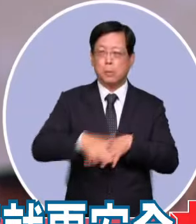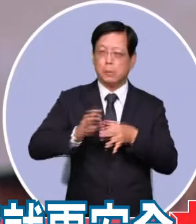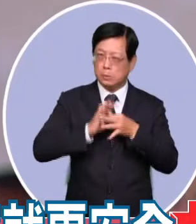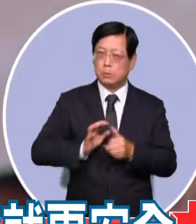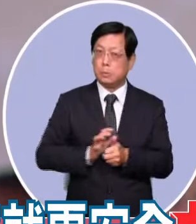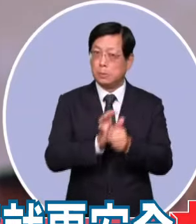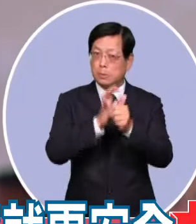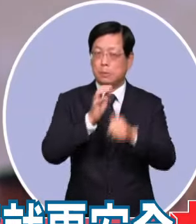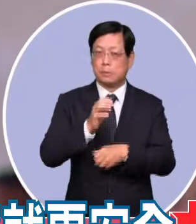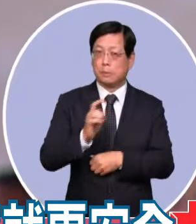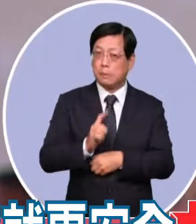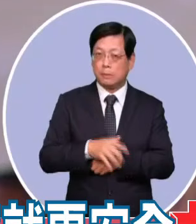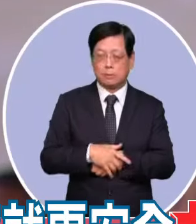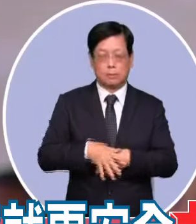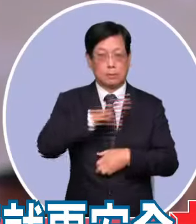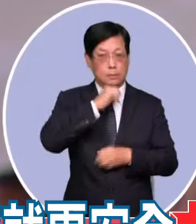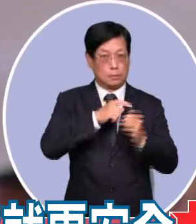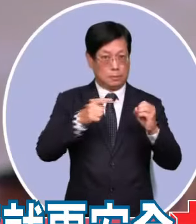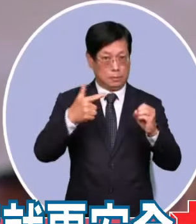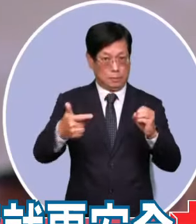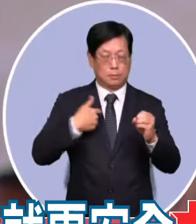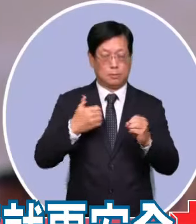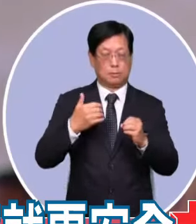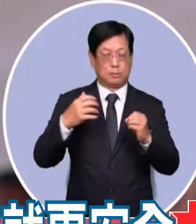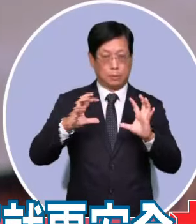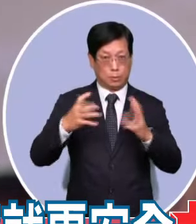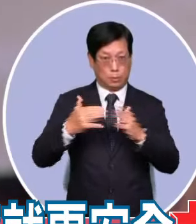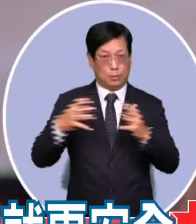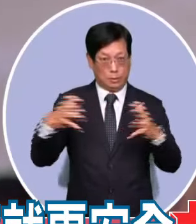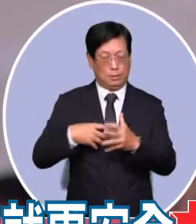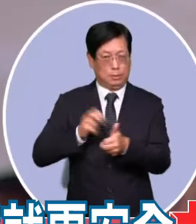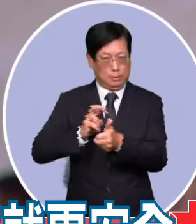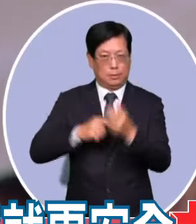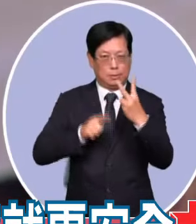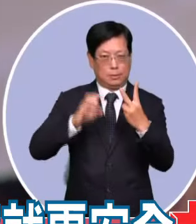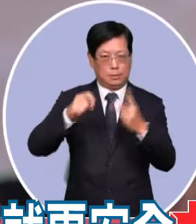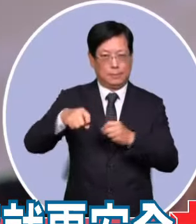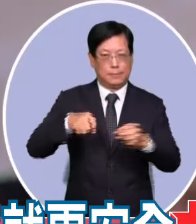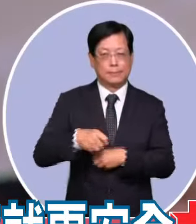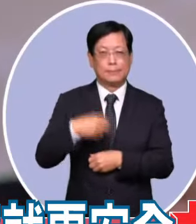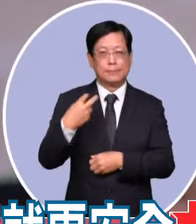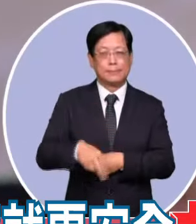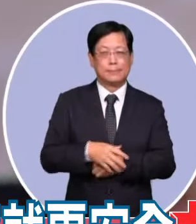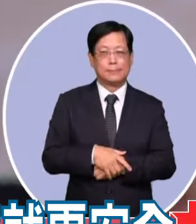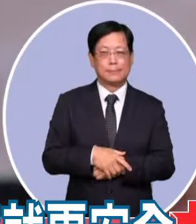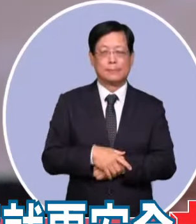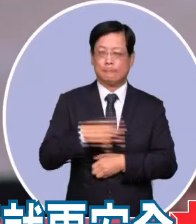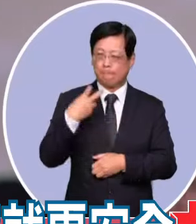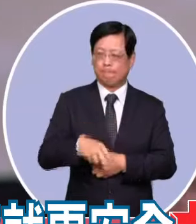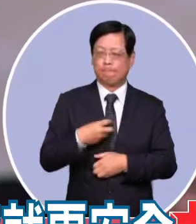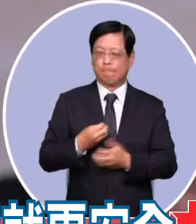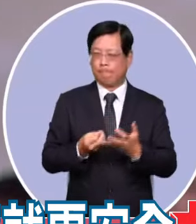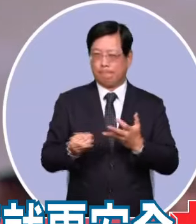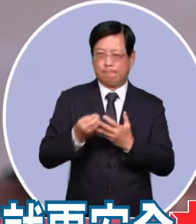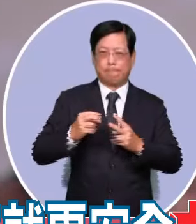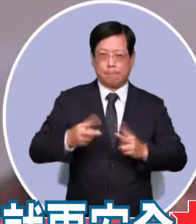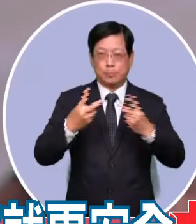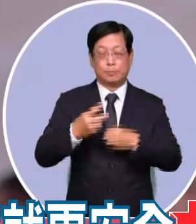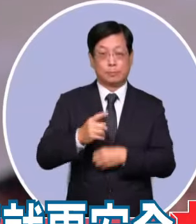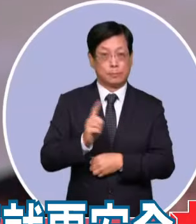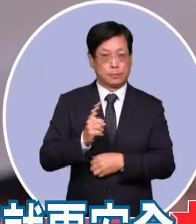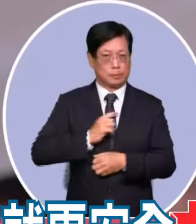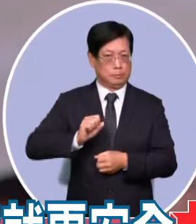动0-6岁国家一起养2.0，并且更进一步，我们已